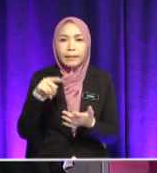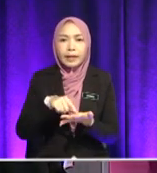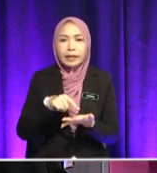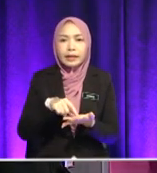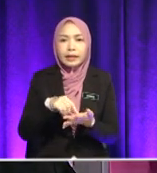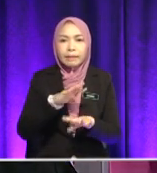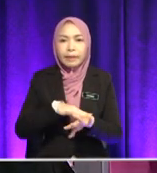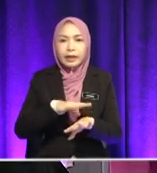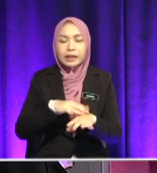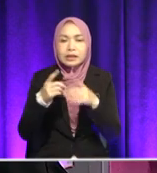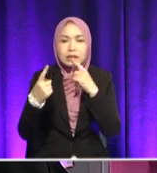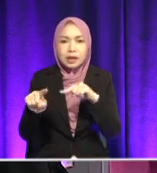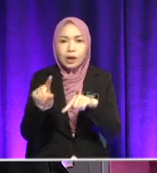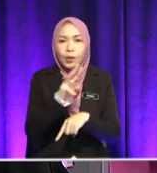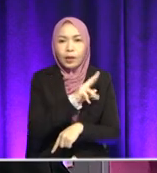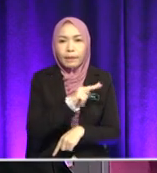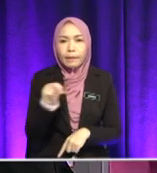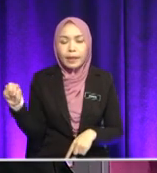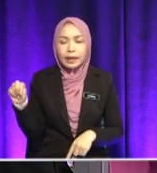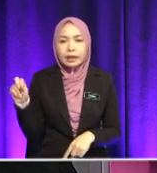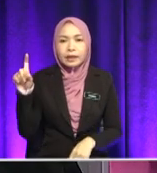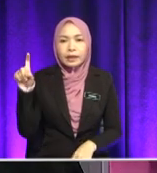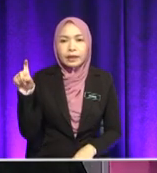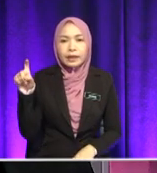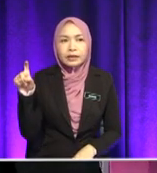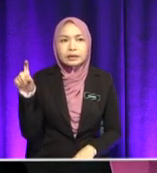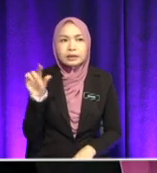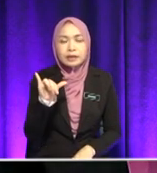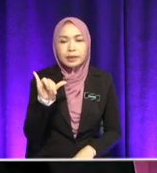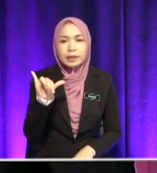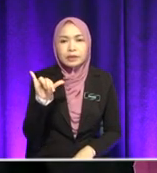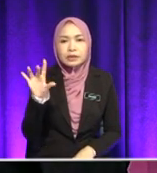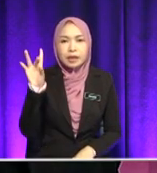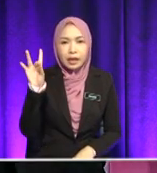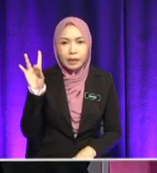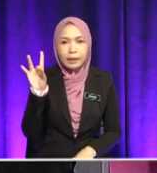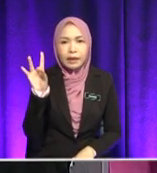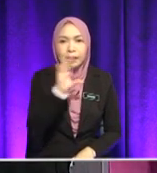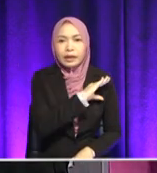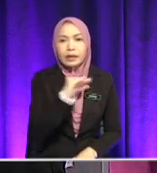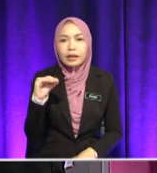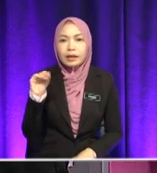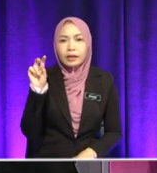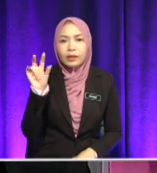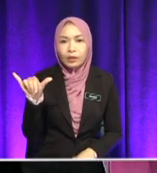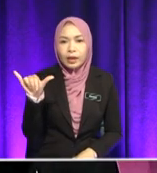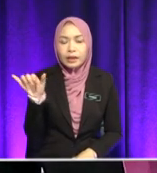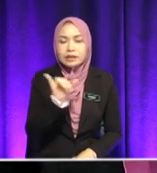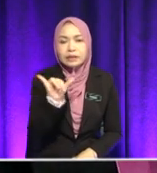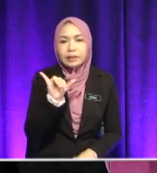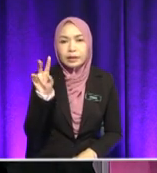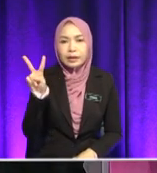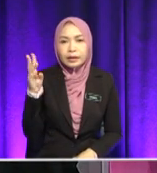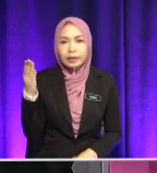jadi jawabannya yang mana x adalah 8 dan W adalah 12 begini maka hilang